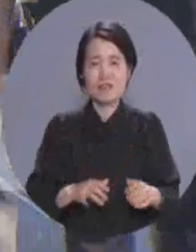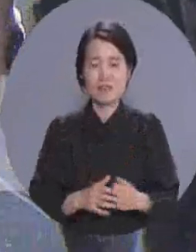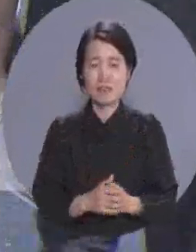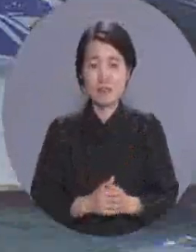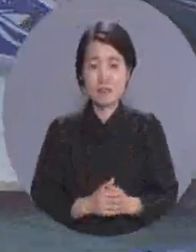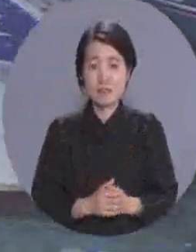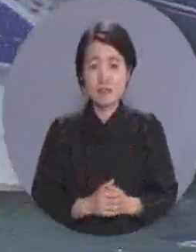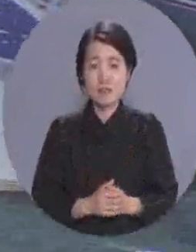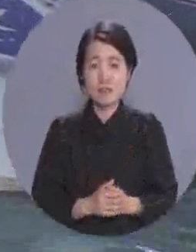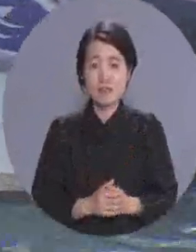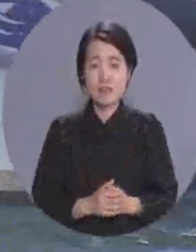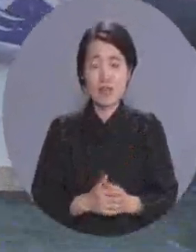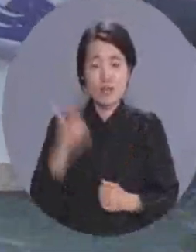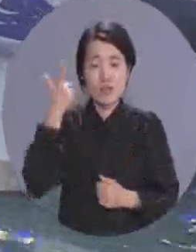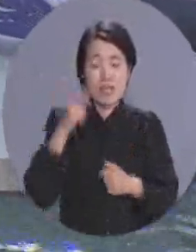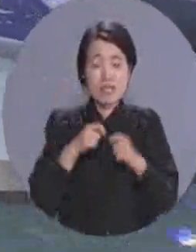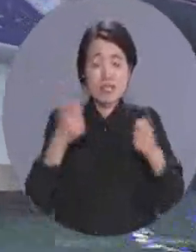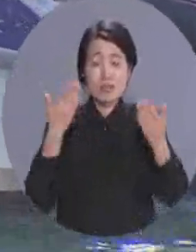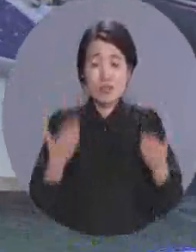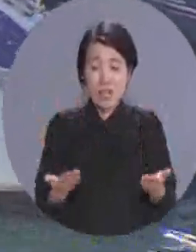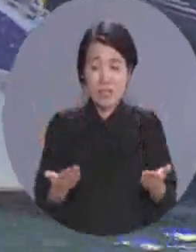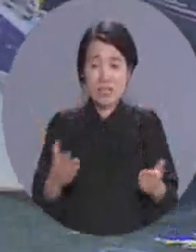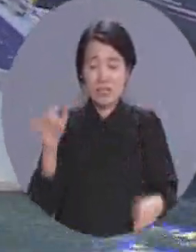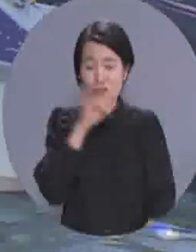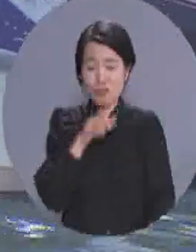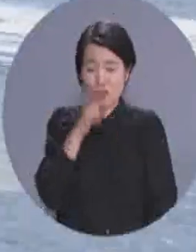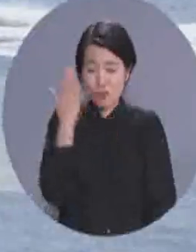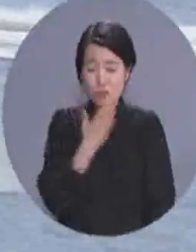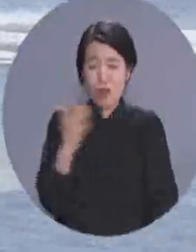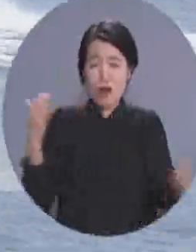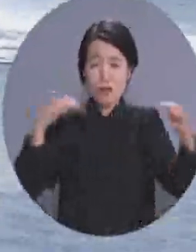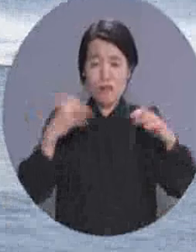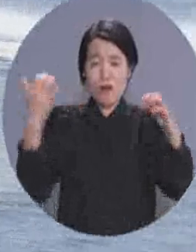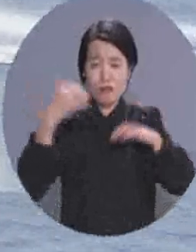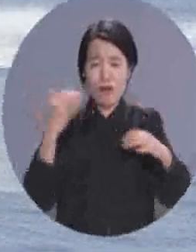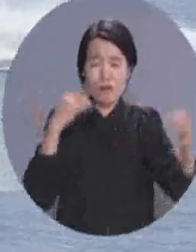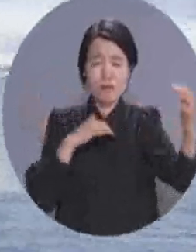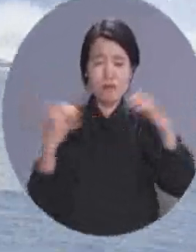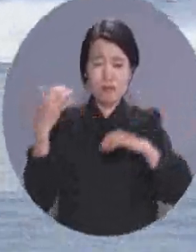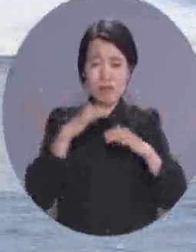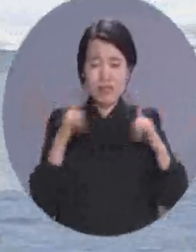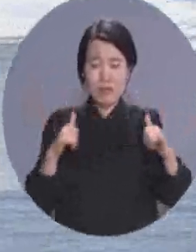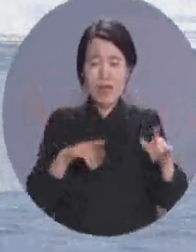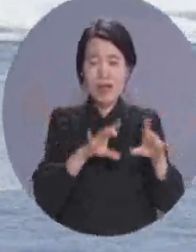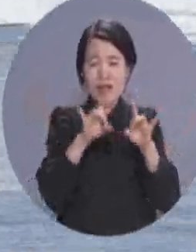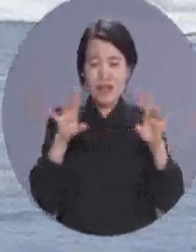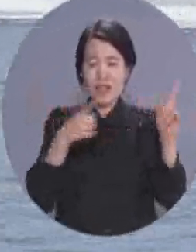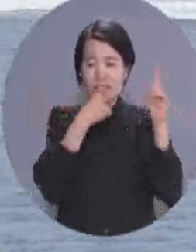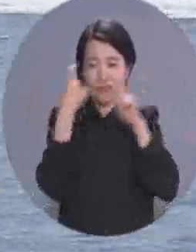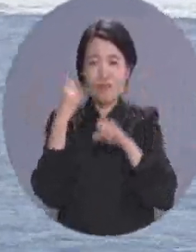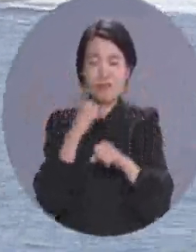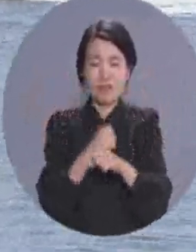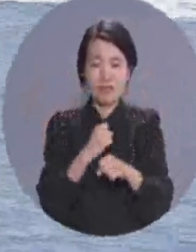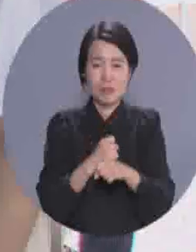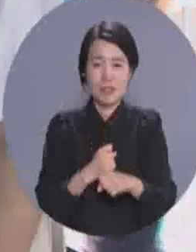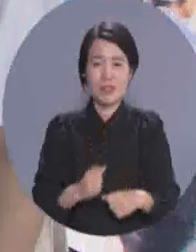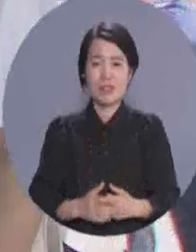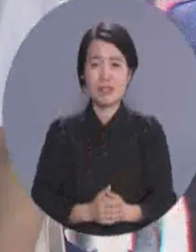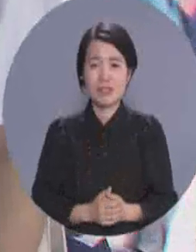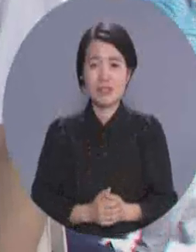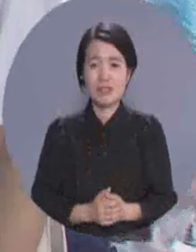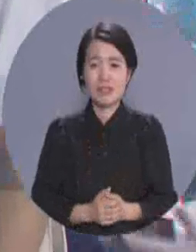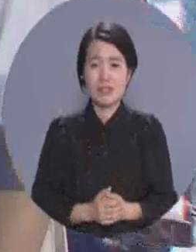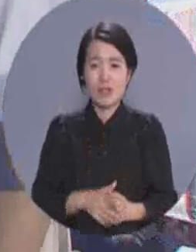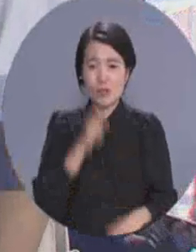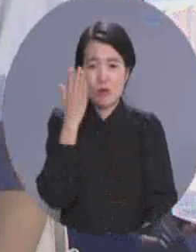이어졌고 긴 연휴를 즐기기 위해 전국 각지에서 모여든 관광객들도 저마다의 추억을 만들었습니다 뭐